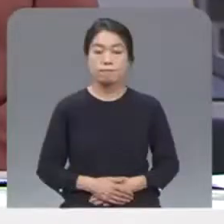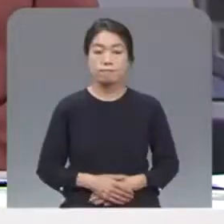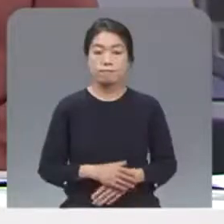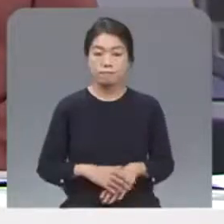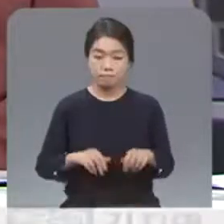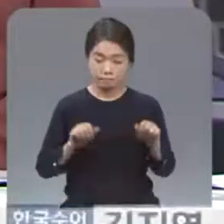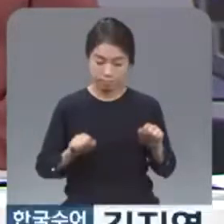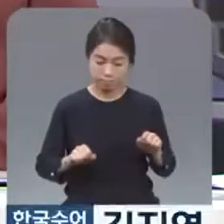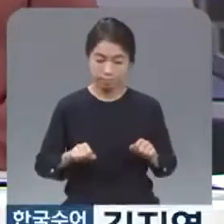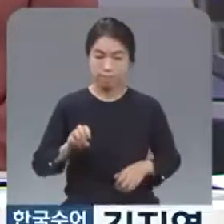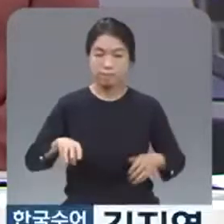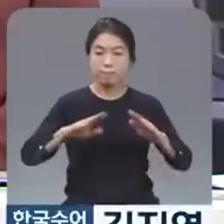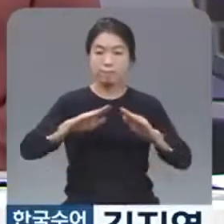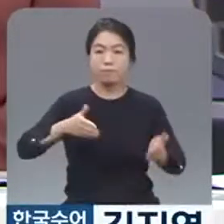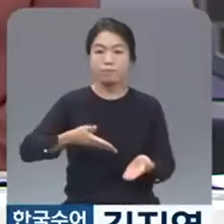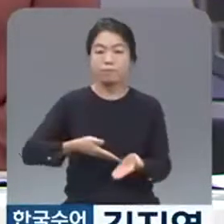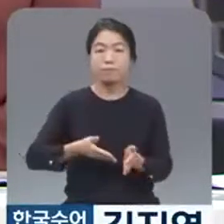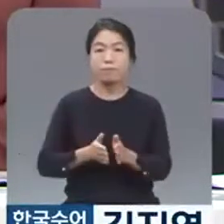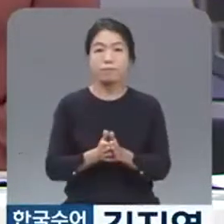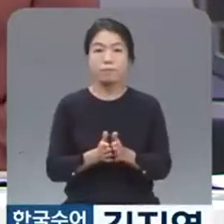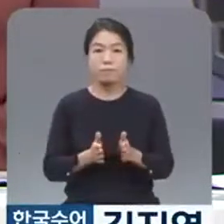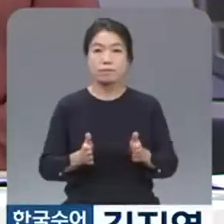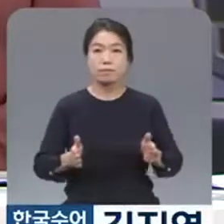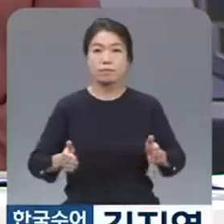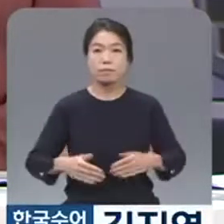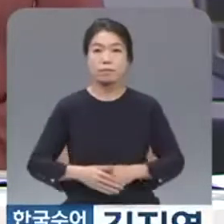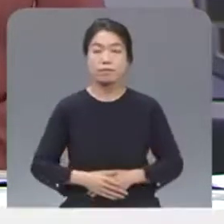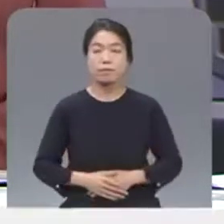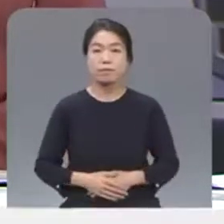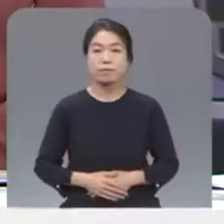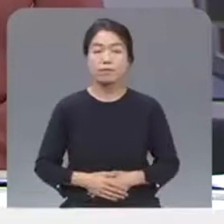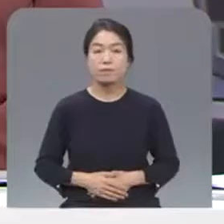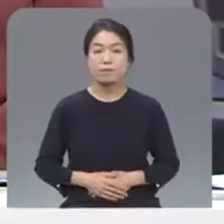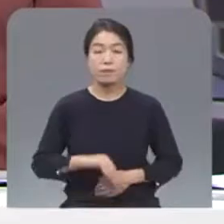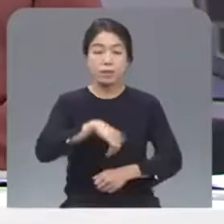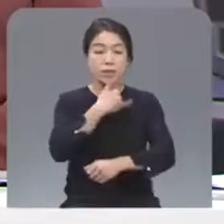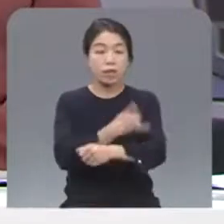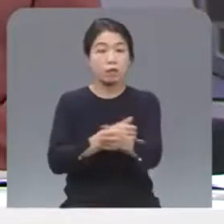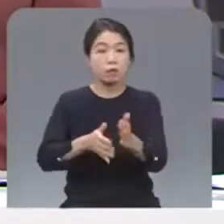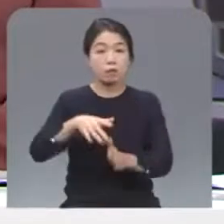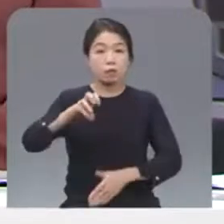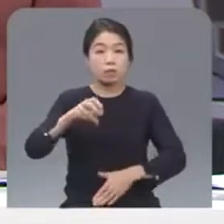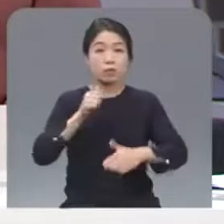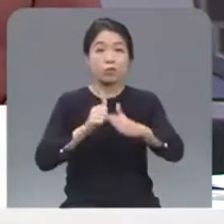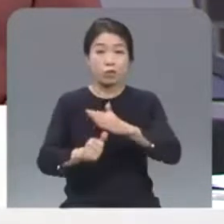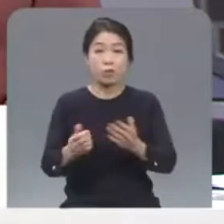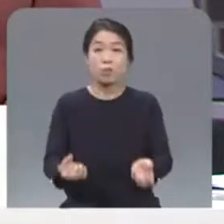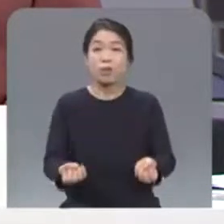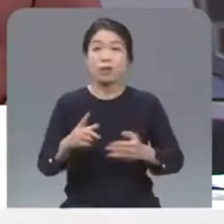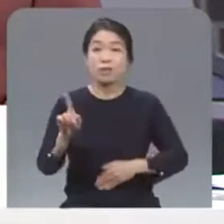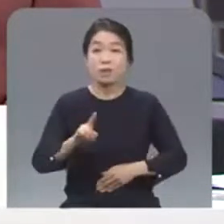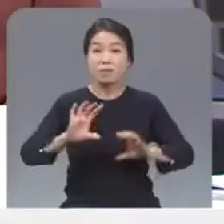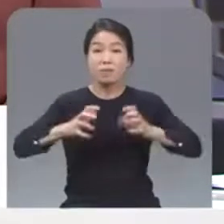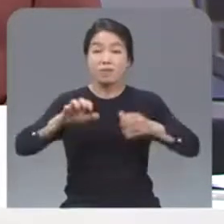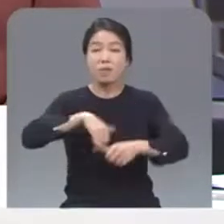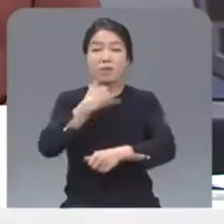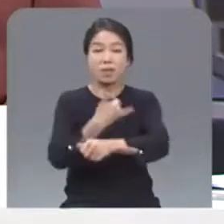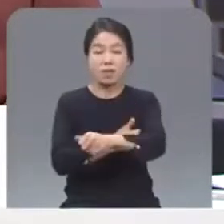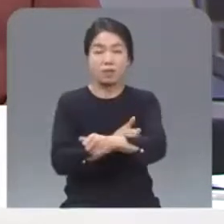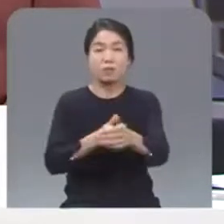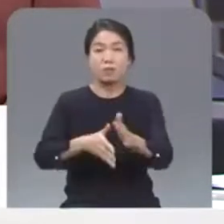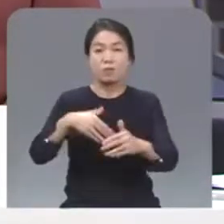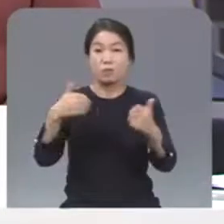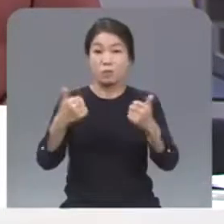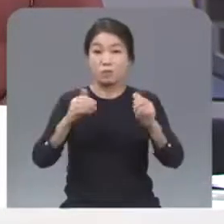여러분 안녕하십니까 광주 전남권 KBS 9시 뉴스입니다 인권도시 광주를 대표하는 행사인 세계인권도시